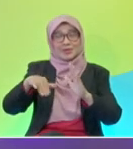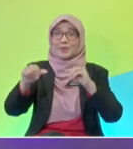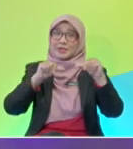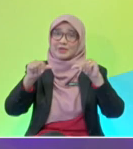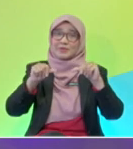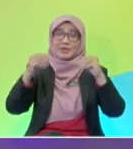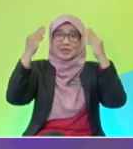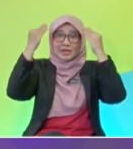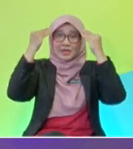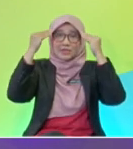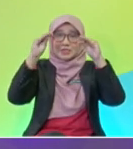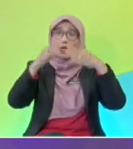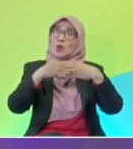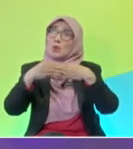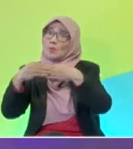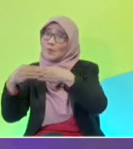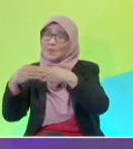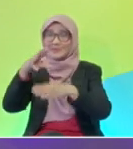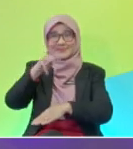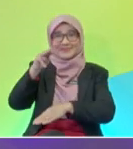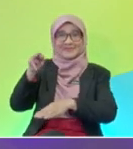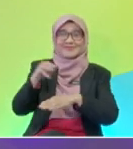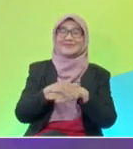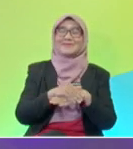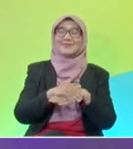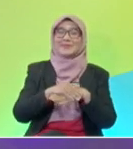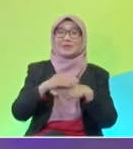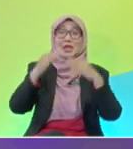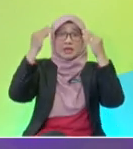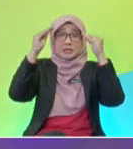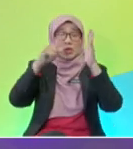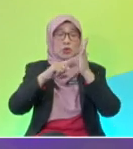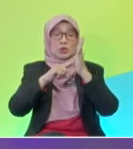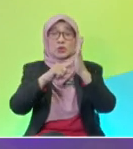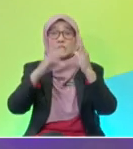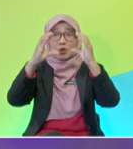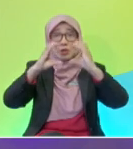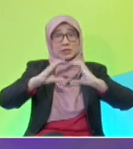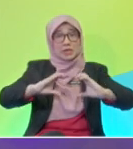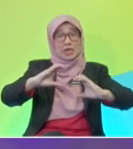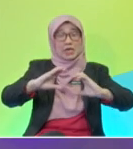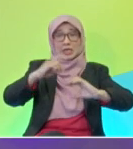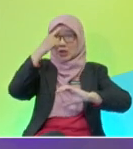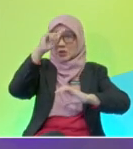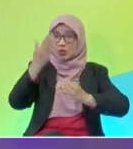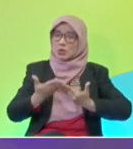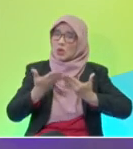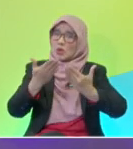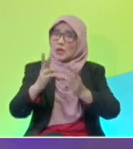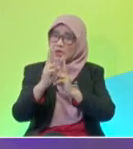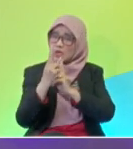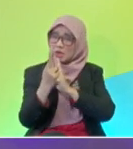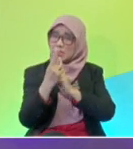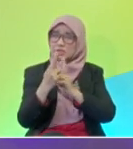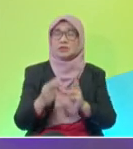mestilah Cikgu perlu bimbing dulu murid Betul tak jadi cikg akan Tunjukkan cara untuk memberikan respons terhadap